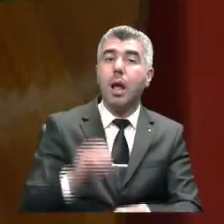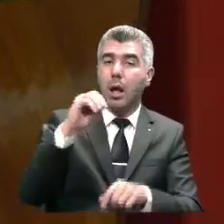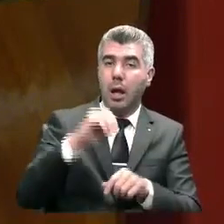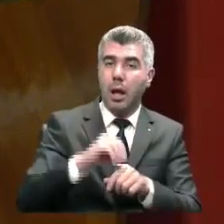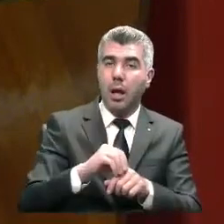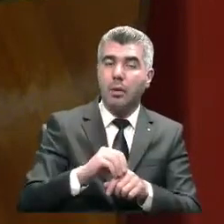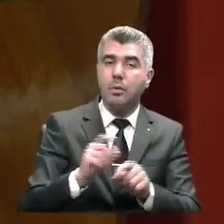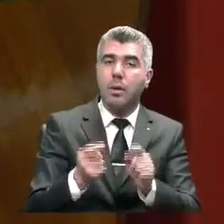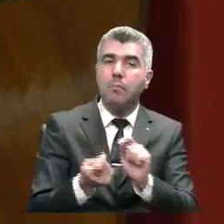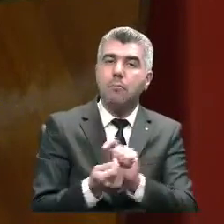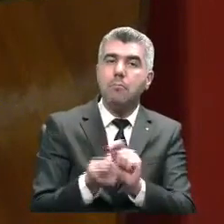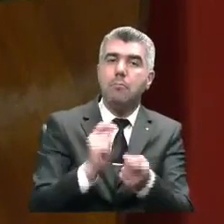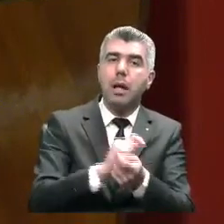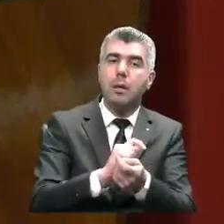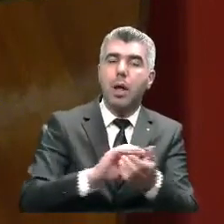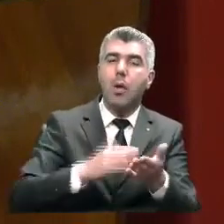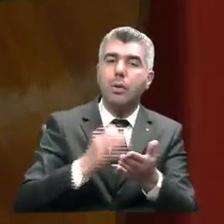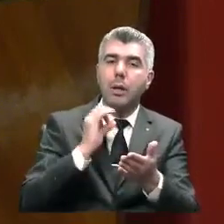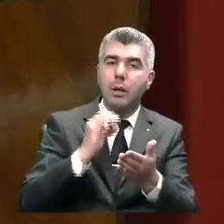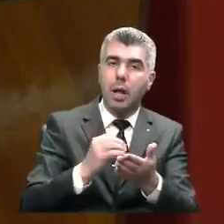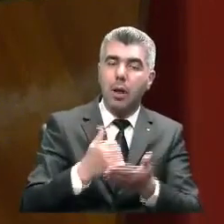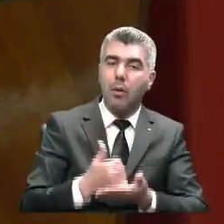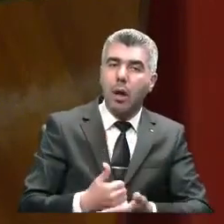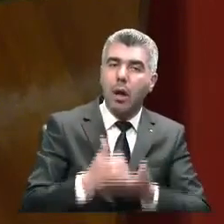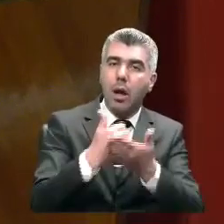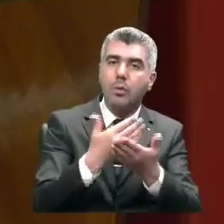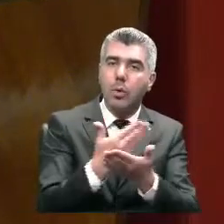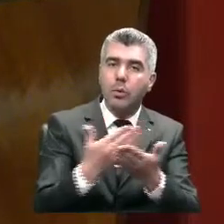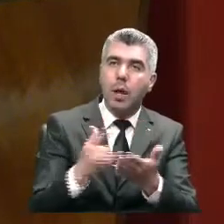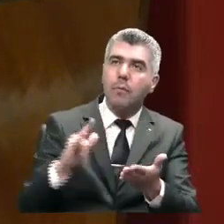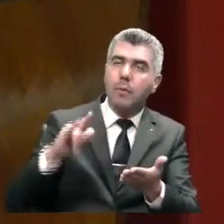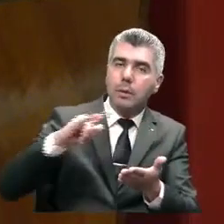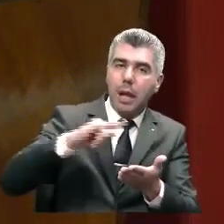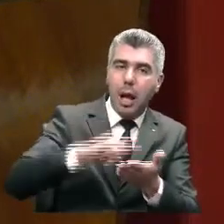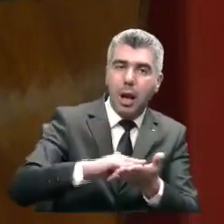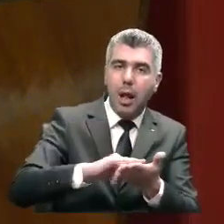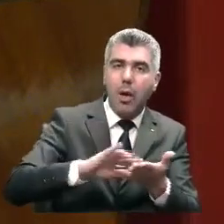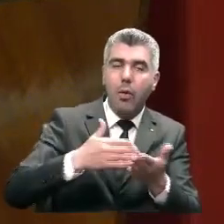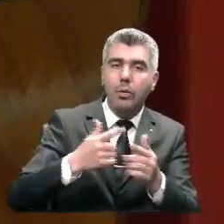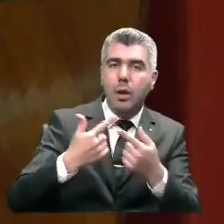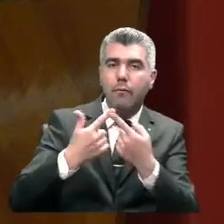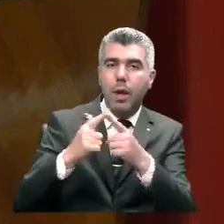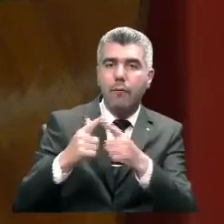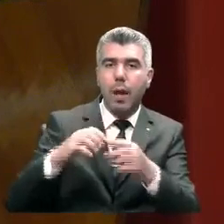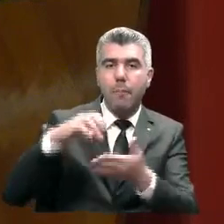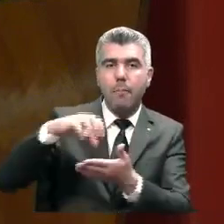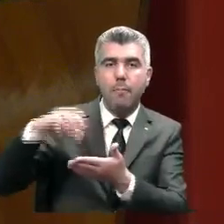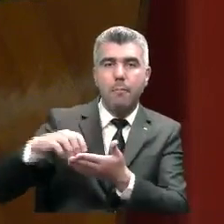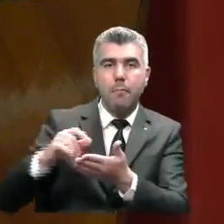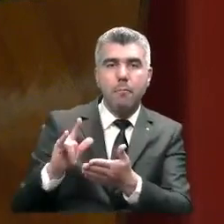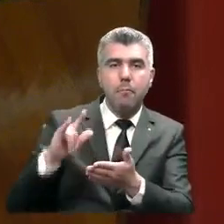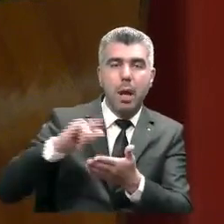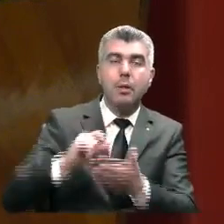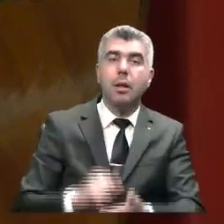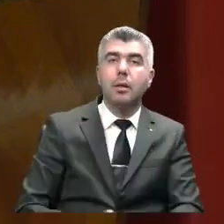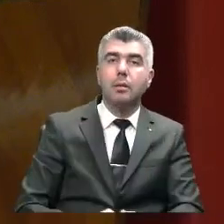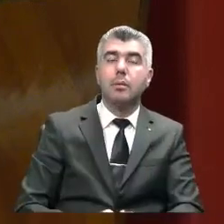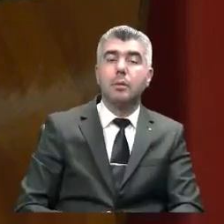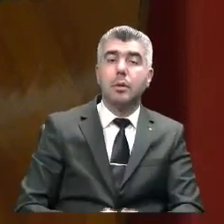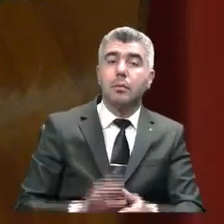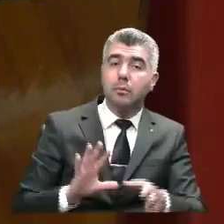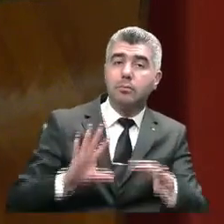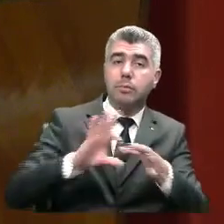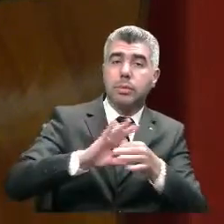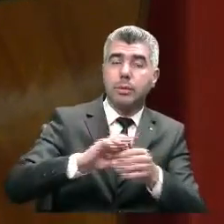النظر في تجويد عروض الخدمات داخل مقص الطائرات و داخل جميع المطارات الاخرى انخرطت الشركه منذ خمس سنوات في